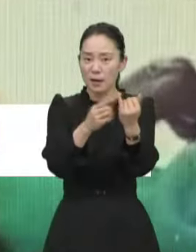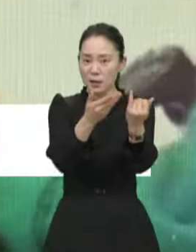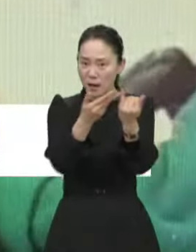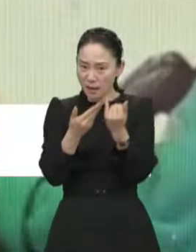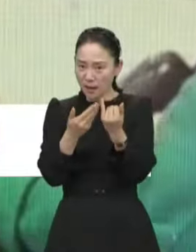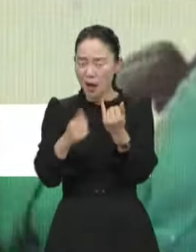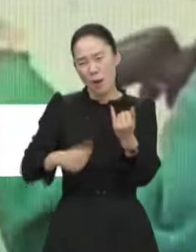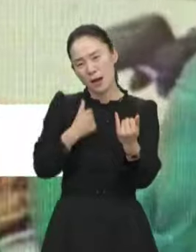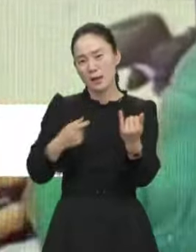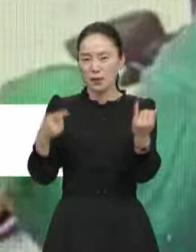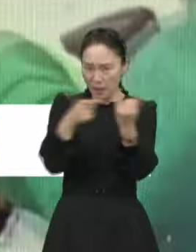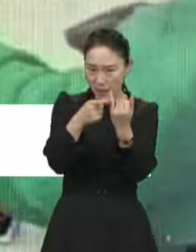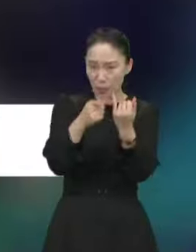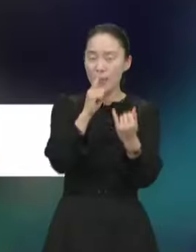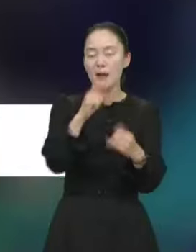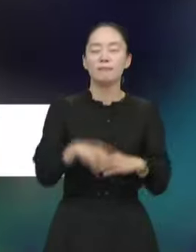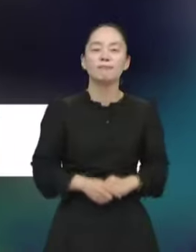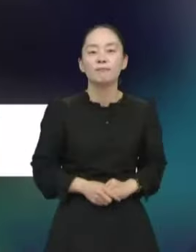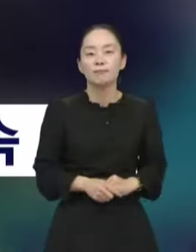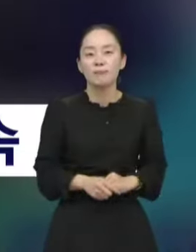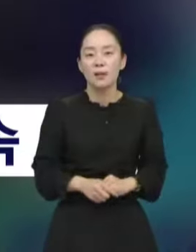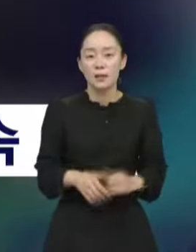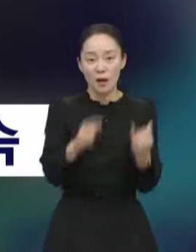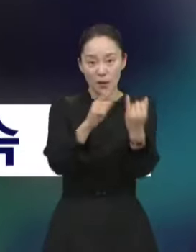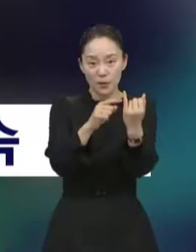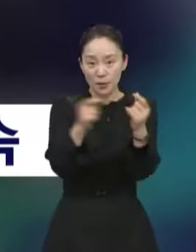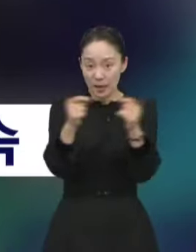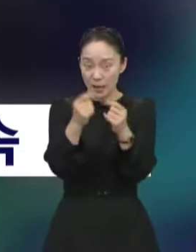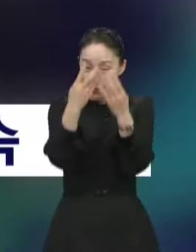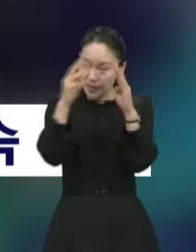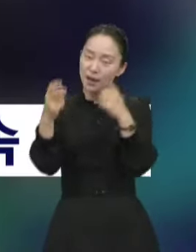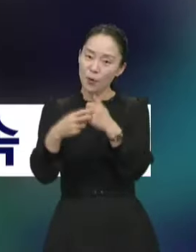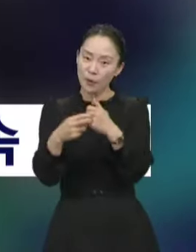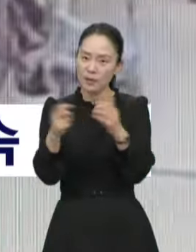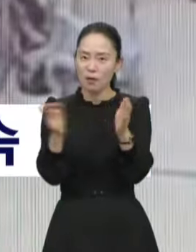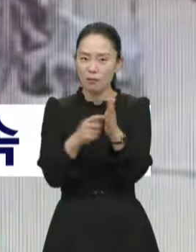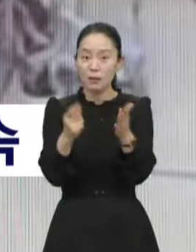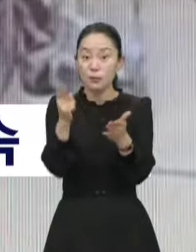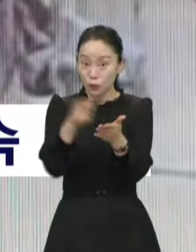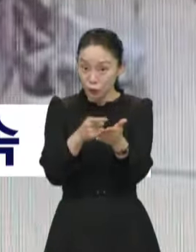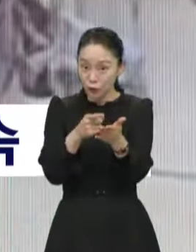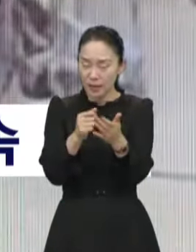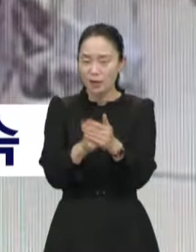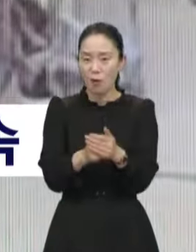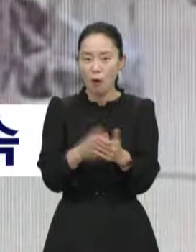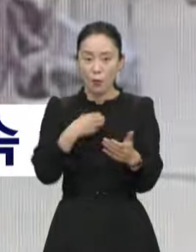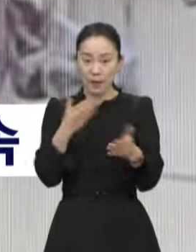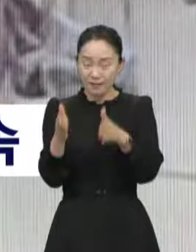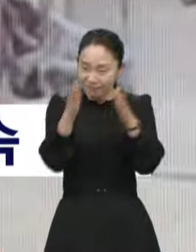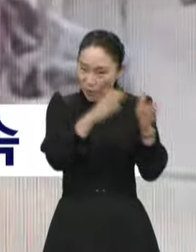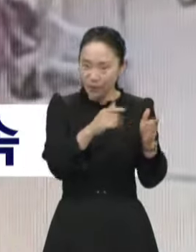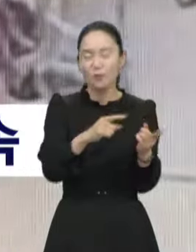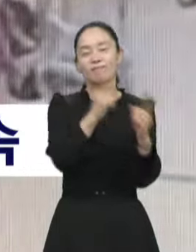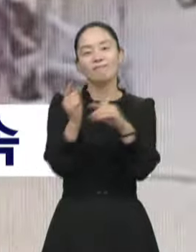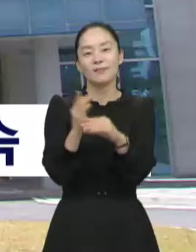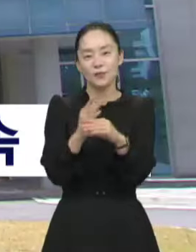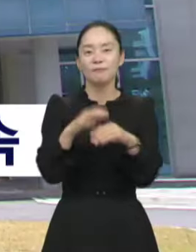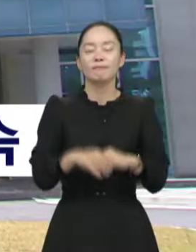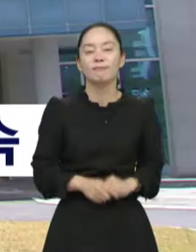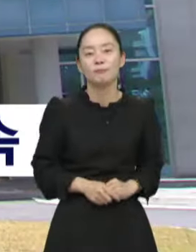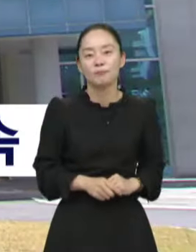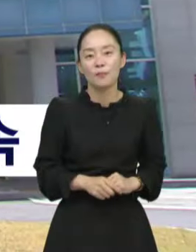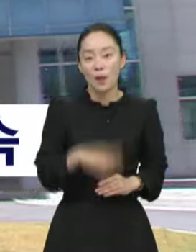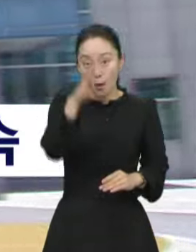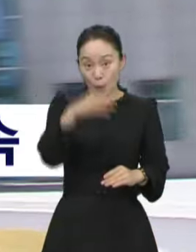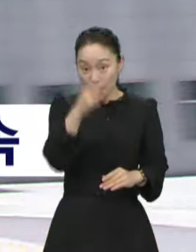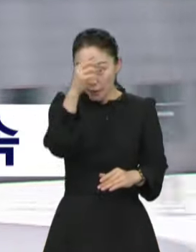휘둘렀다고 진술했습니다 피해 여성은 인근 대학병원에서 응급 수술을 받은 뒤 큰 위기를 넘기고 회복 중입니다